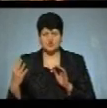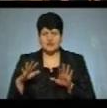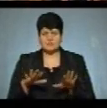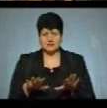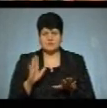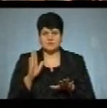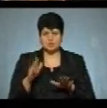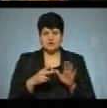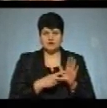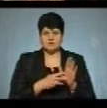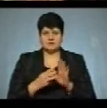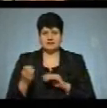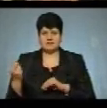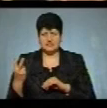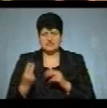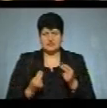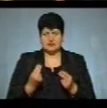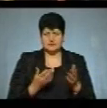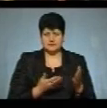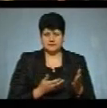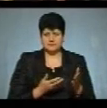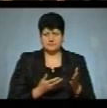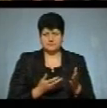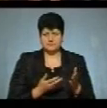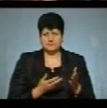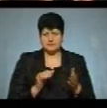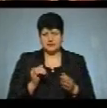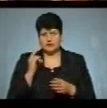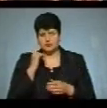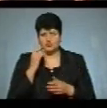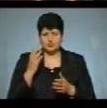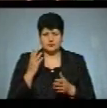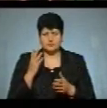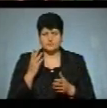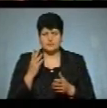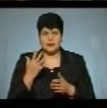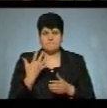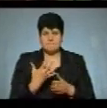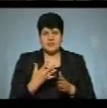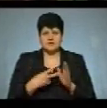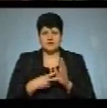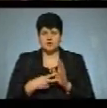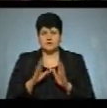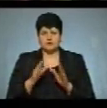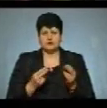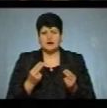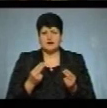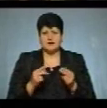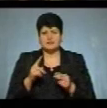3-4 місце виходить за 7-12 грати. І думаємо, 5-7 буде грати